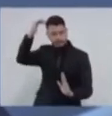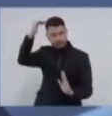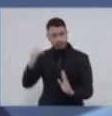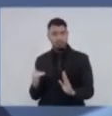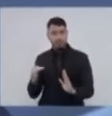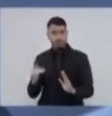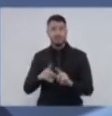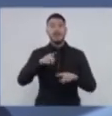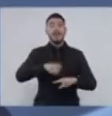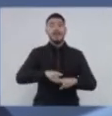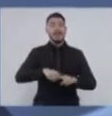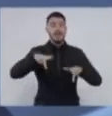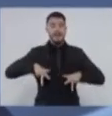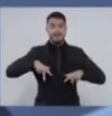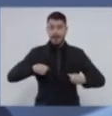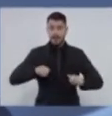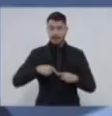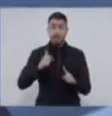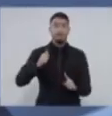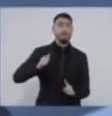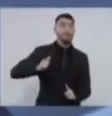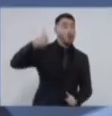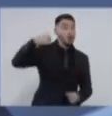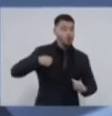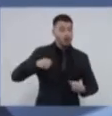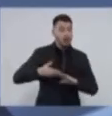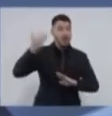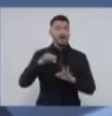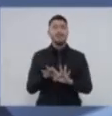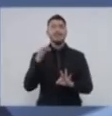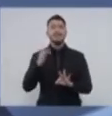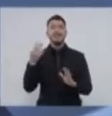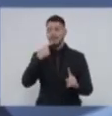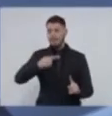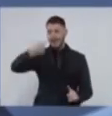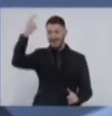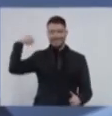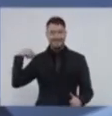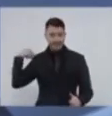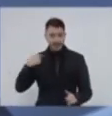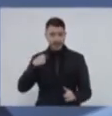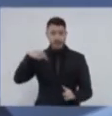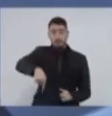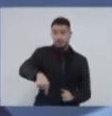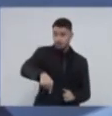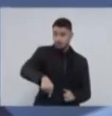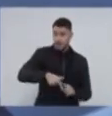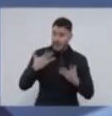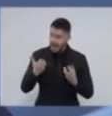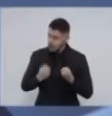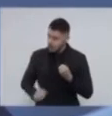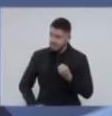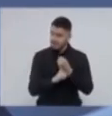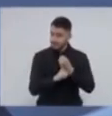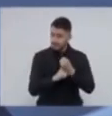κυβέρνηση είναι η πρώτη που από τον προηγούμενο σεπτέμβριο από τον σεπτέμβριο του 2021 εφαρμόζει σε μηνιαία βάση μέτρα στήριξης